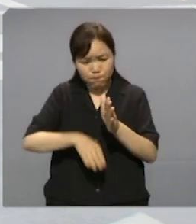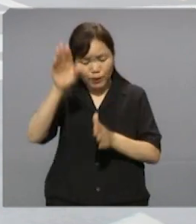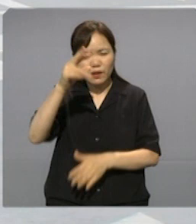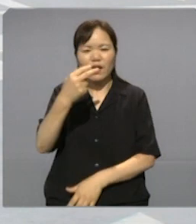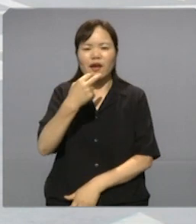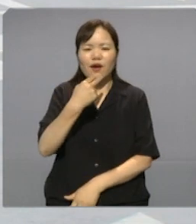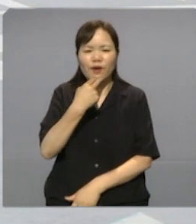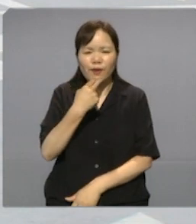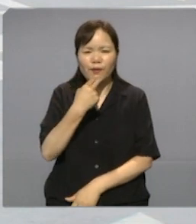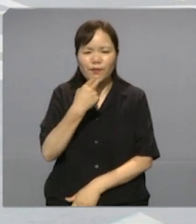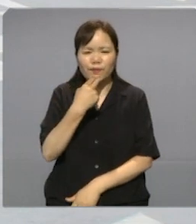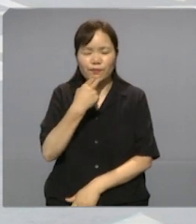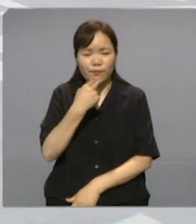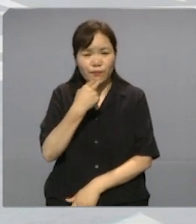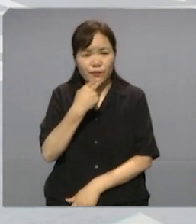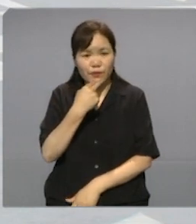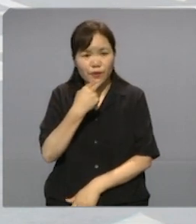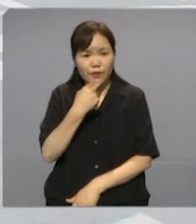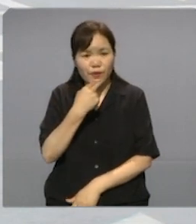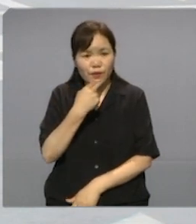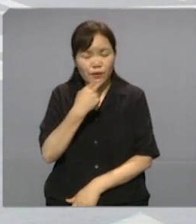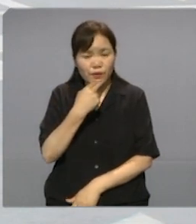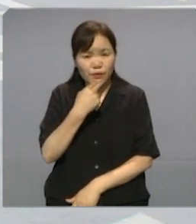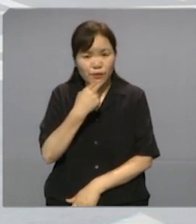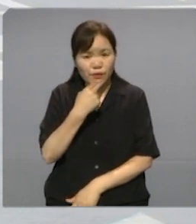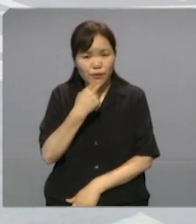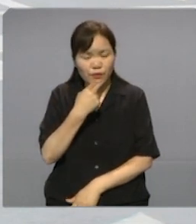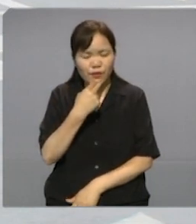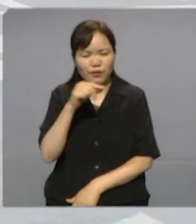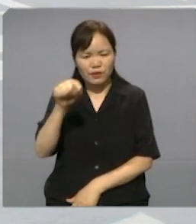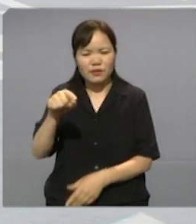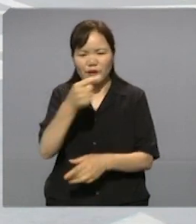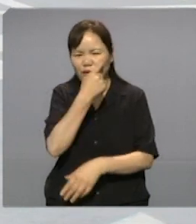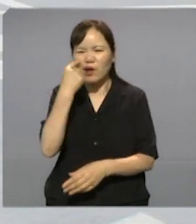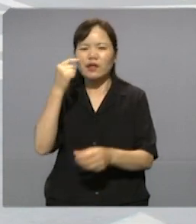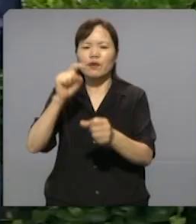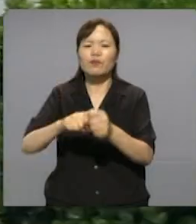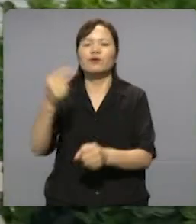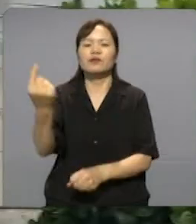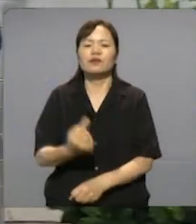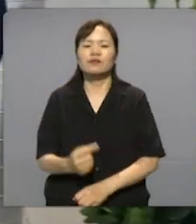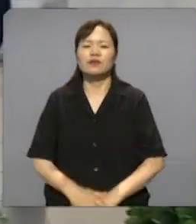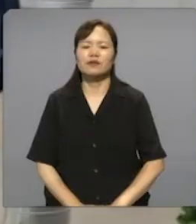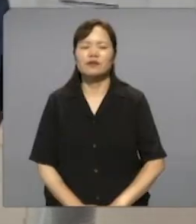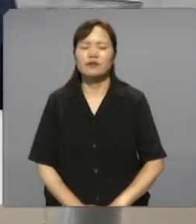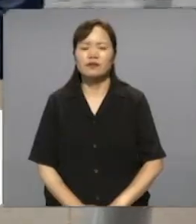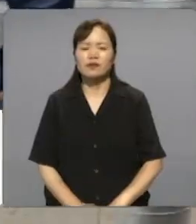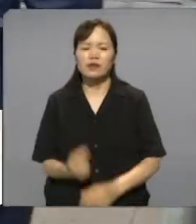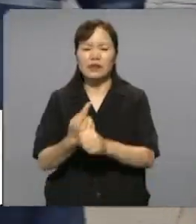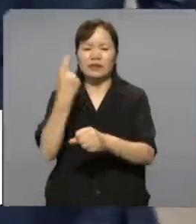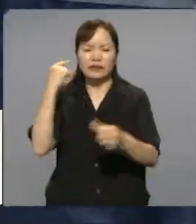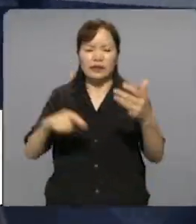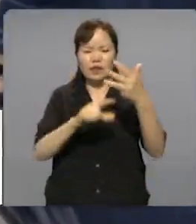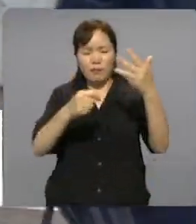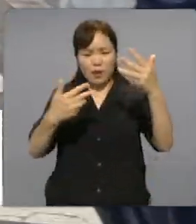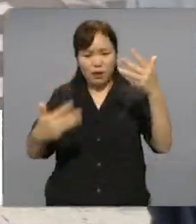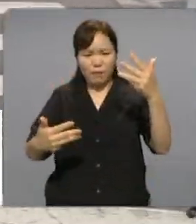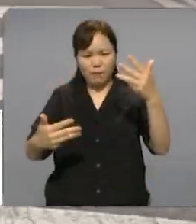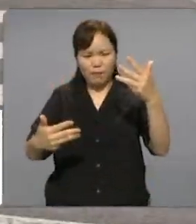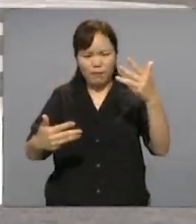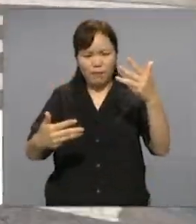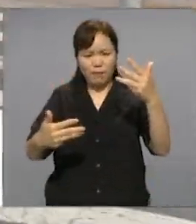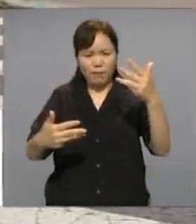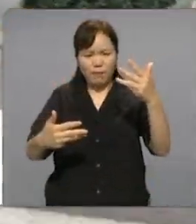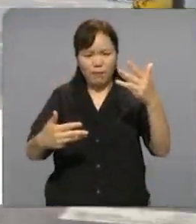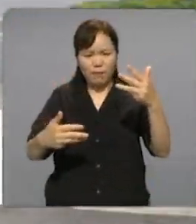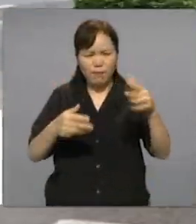나지 않는지 확인하고자 이 현장에 나와 있습니다. 작년 8월 8일경 차량과